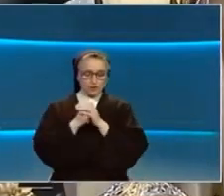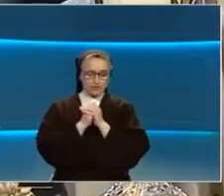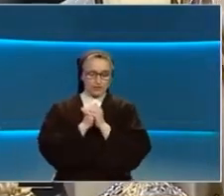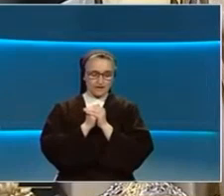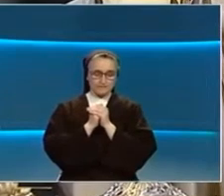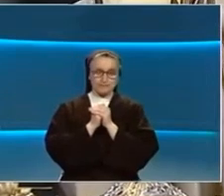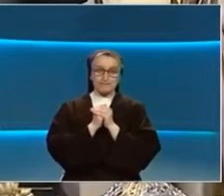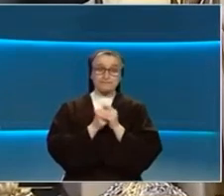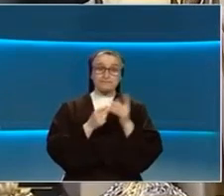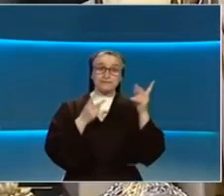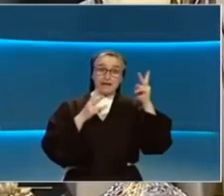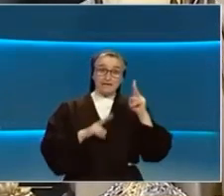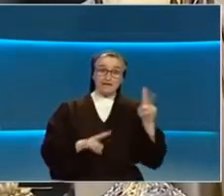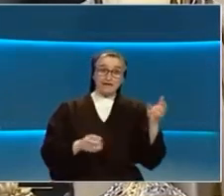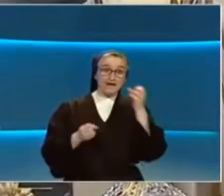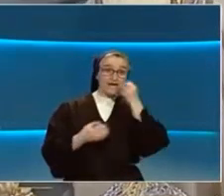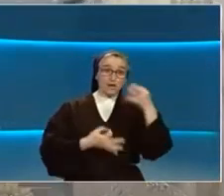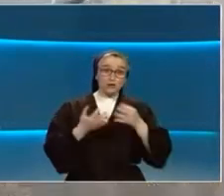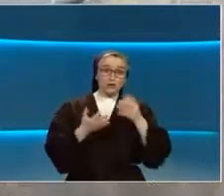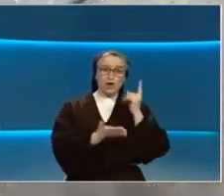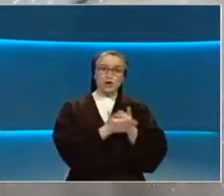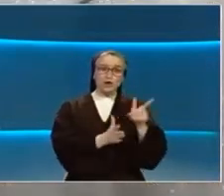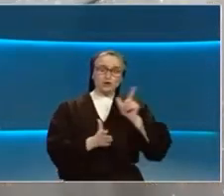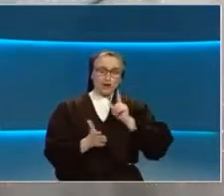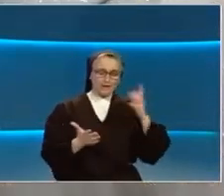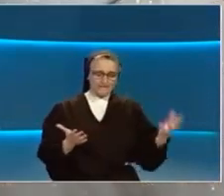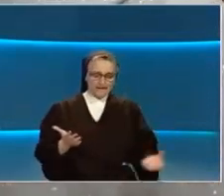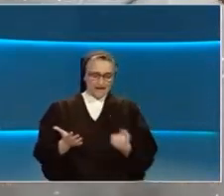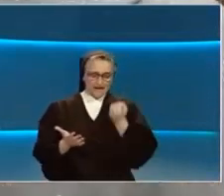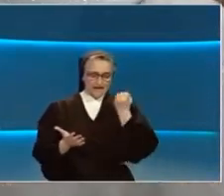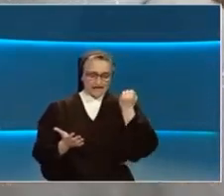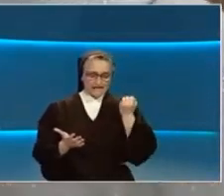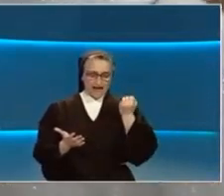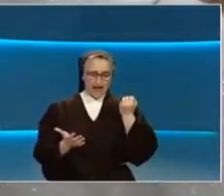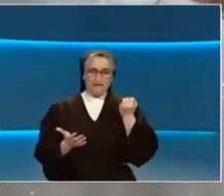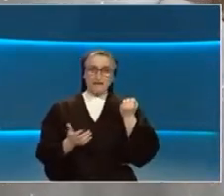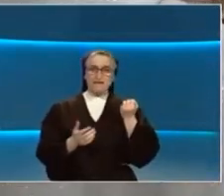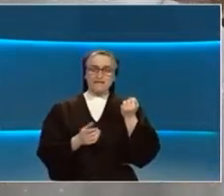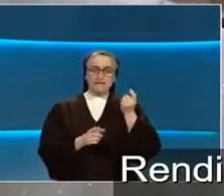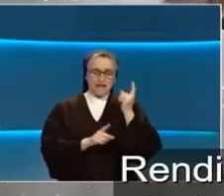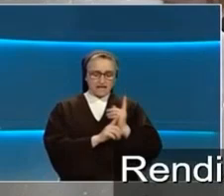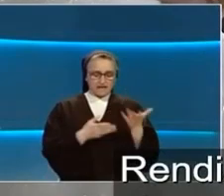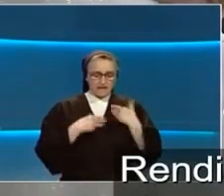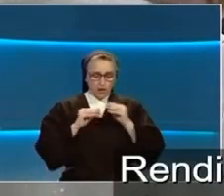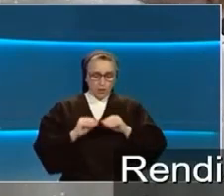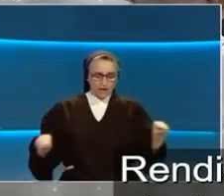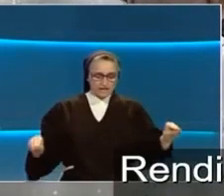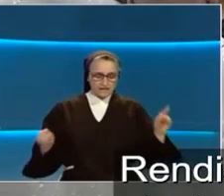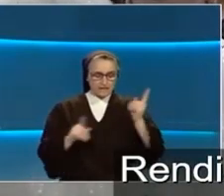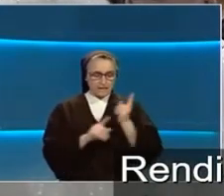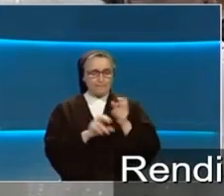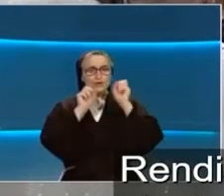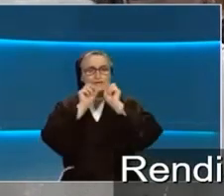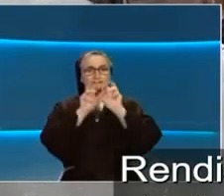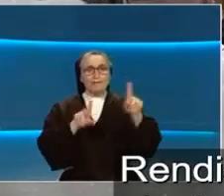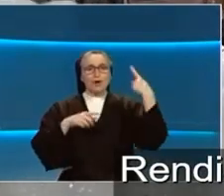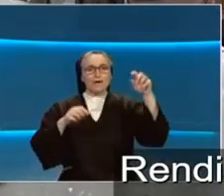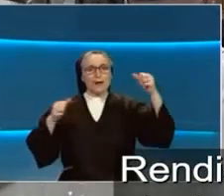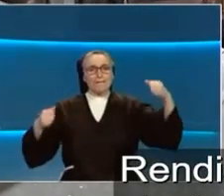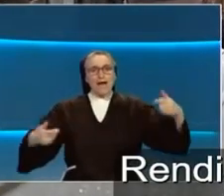est. Vere dignum et justum est, ecum est salutare, te quidem Domine omni